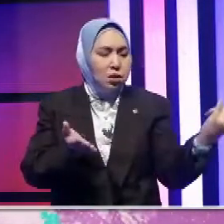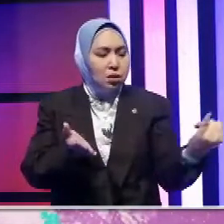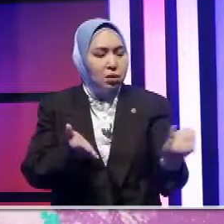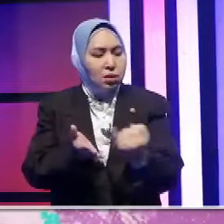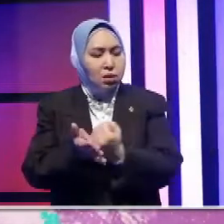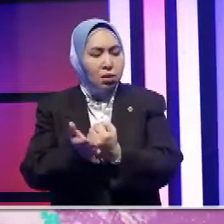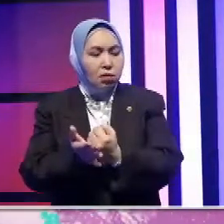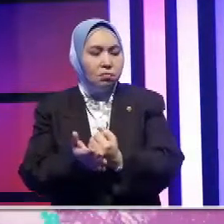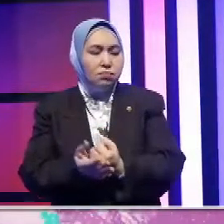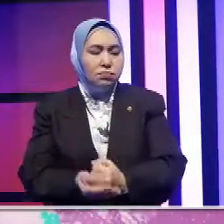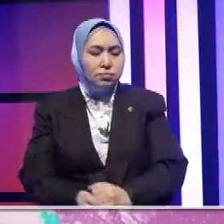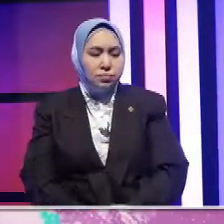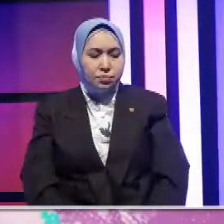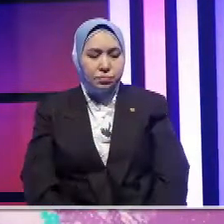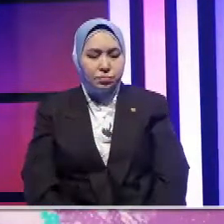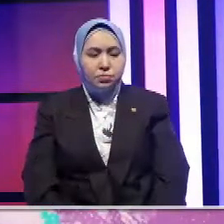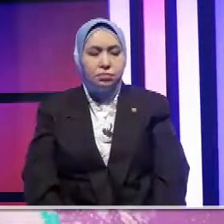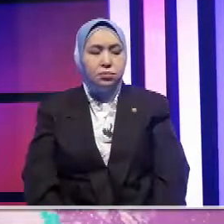السيئات